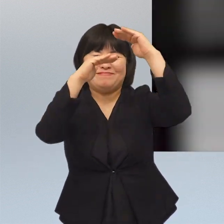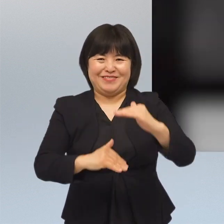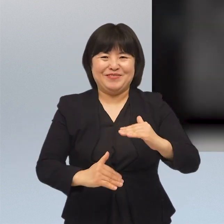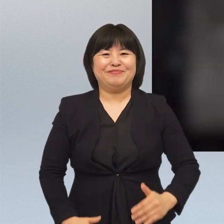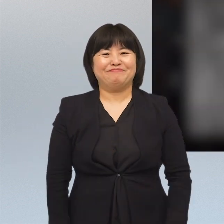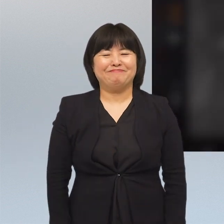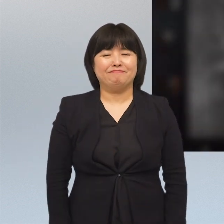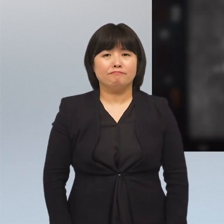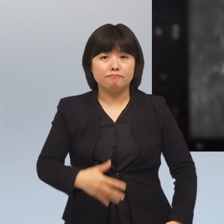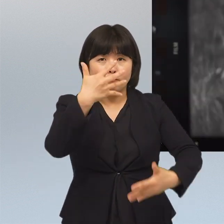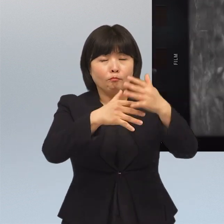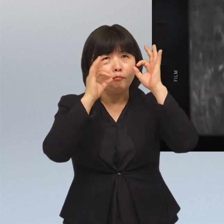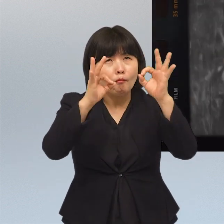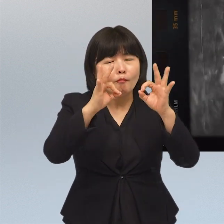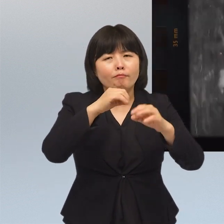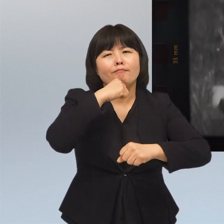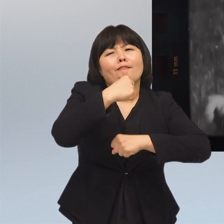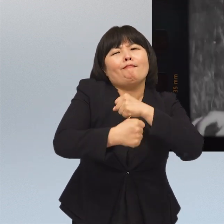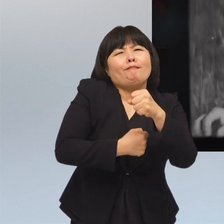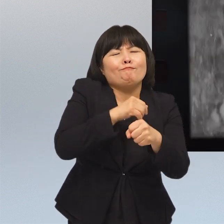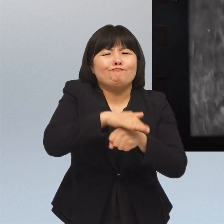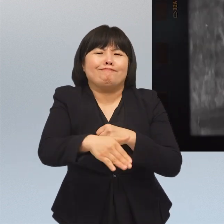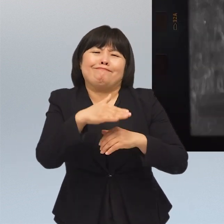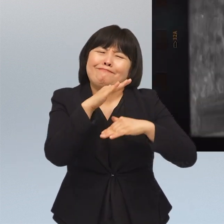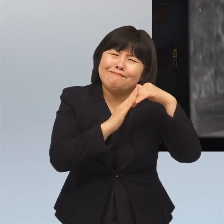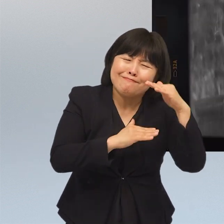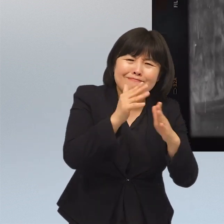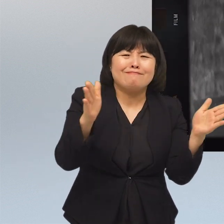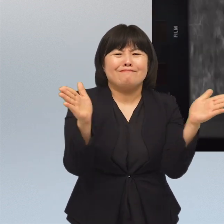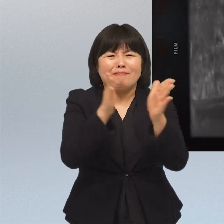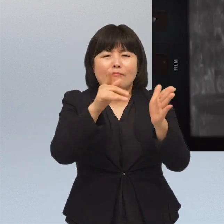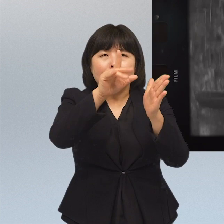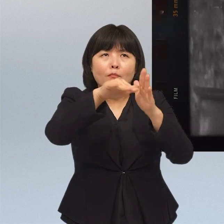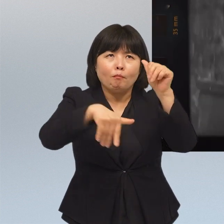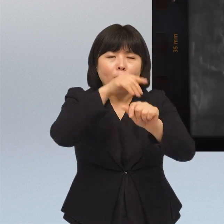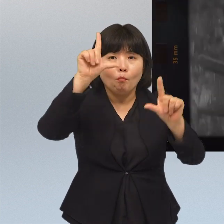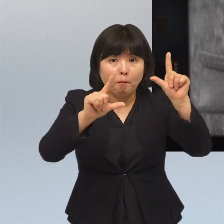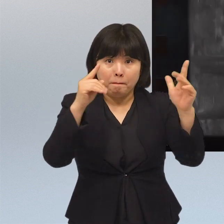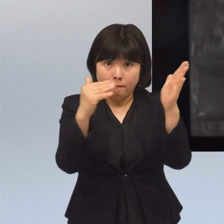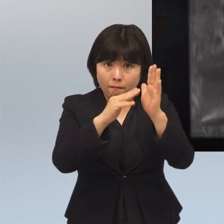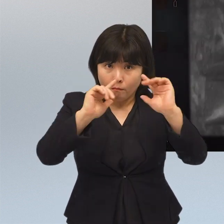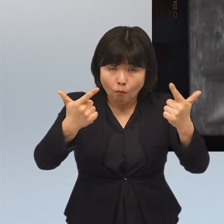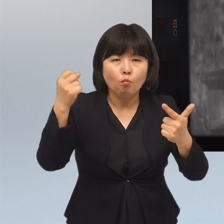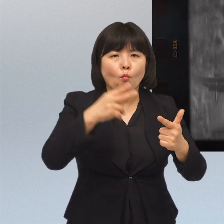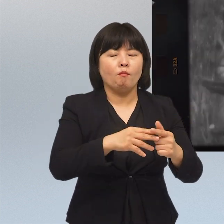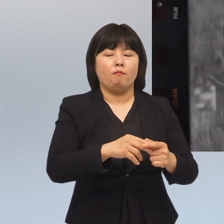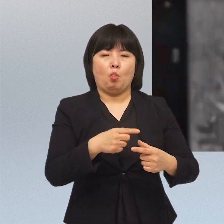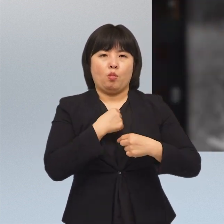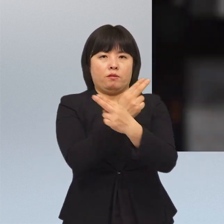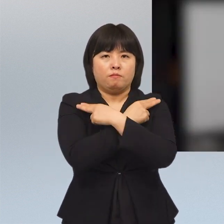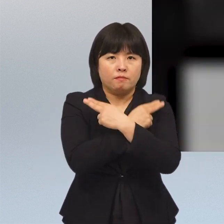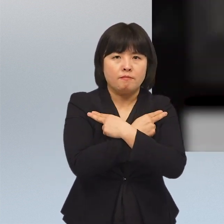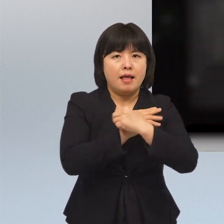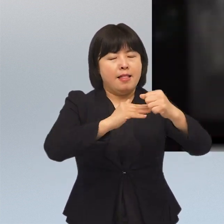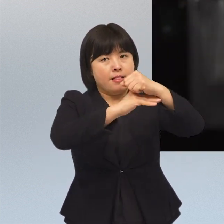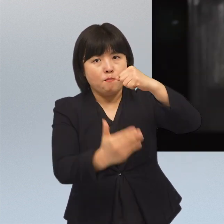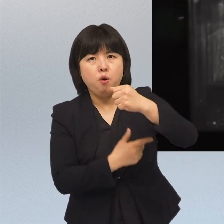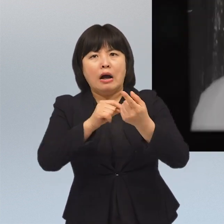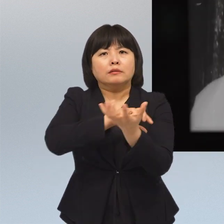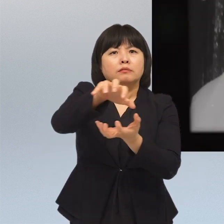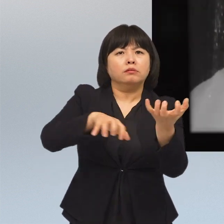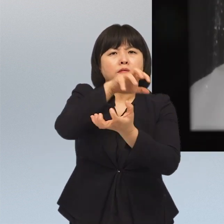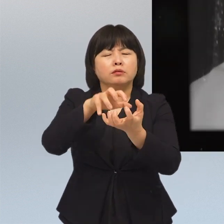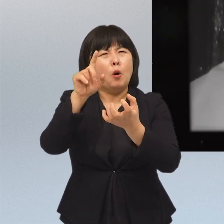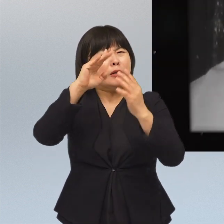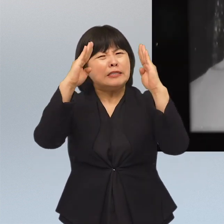여러 일을 다룬다. 이 영화를 통해 우리는 자유주의 연애가 시작된 당시대의 모습뿐만 아니라 양장과 한복의